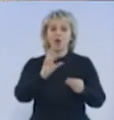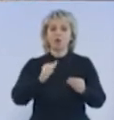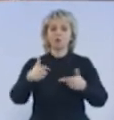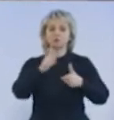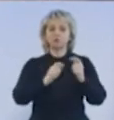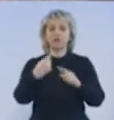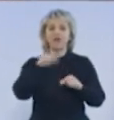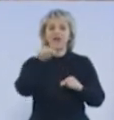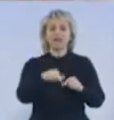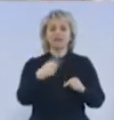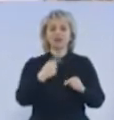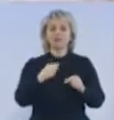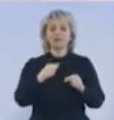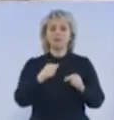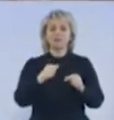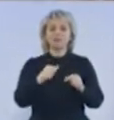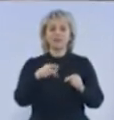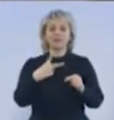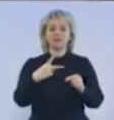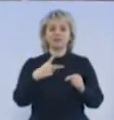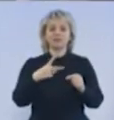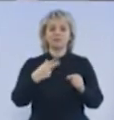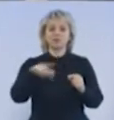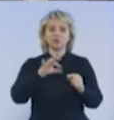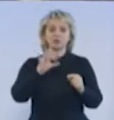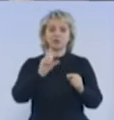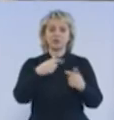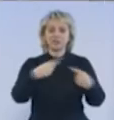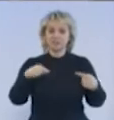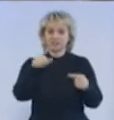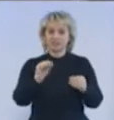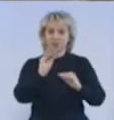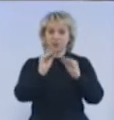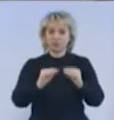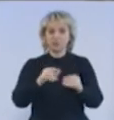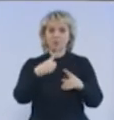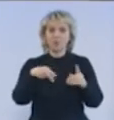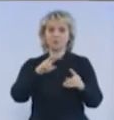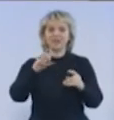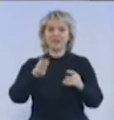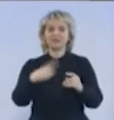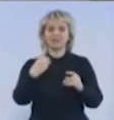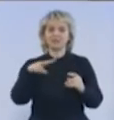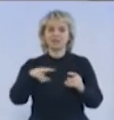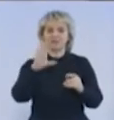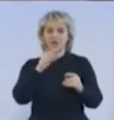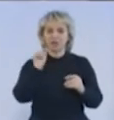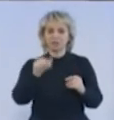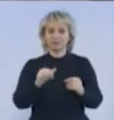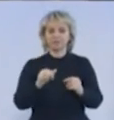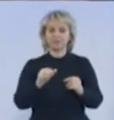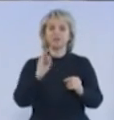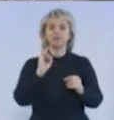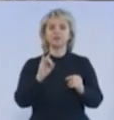Да, это теперил 10% раствор в 0,5 литра на литр воды.